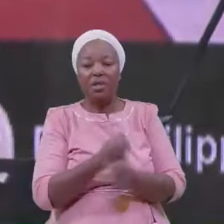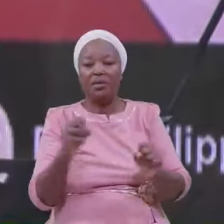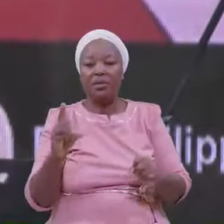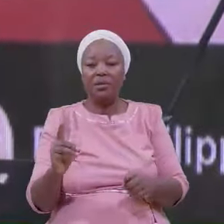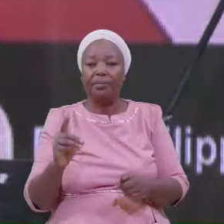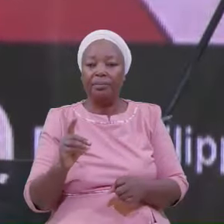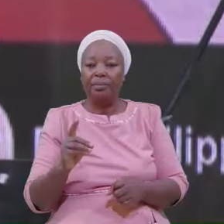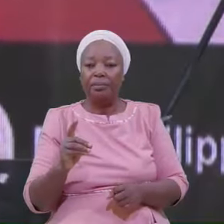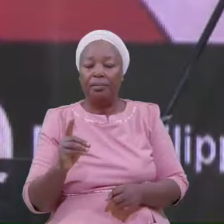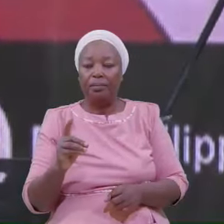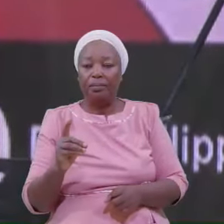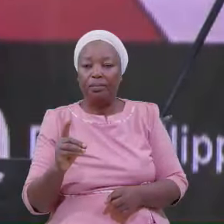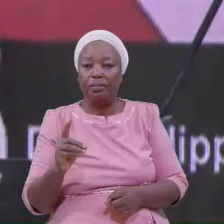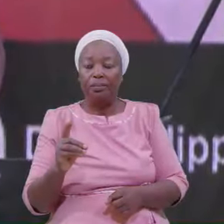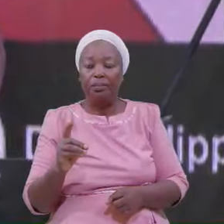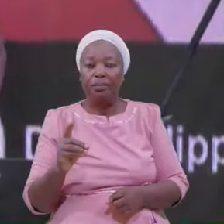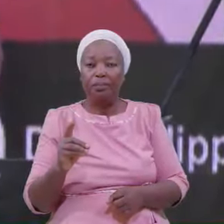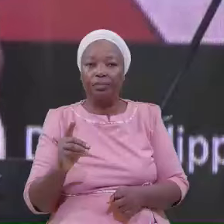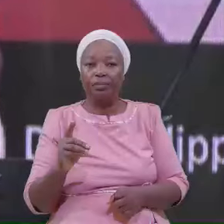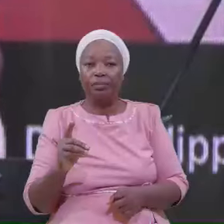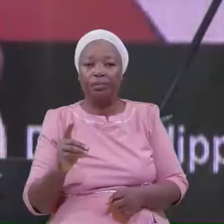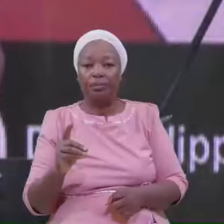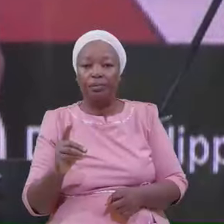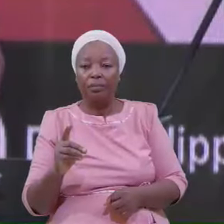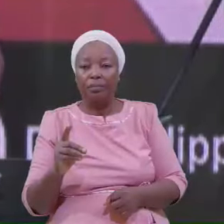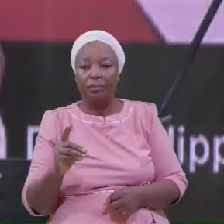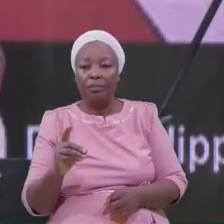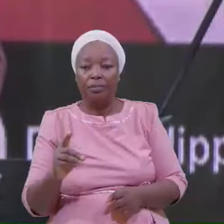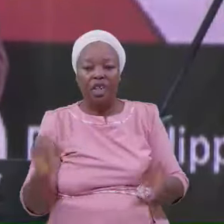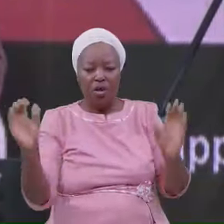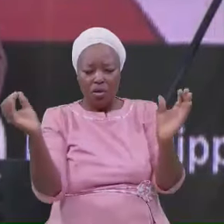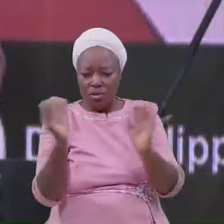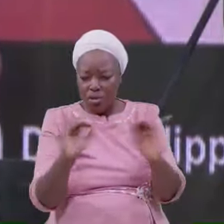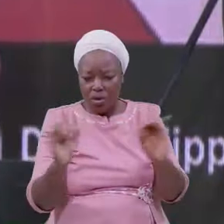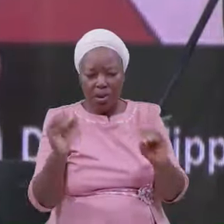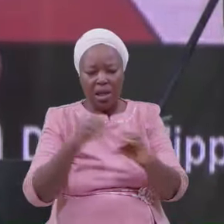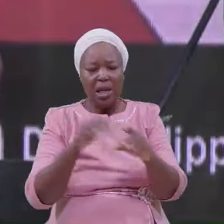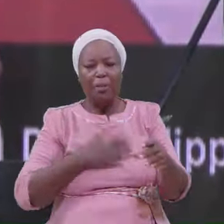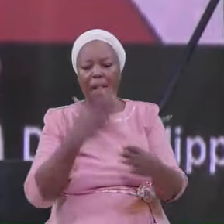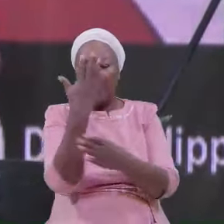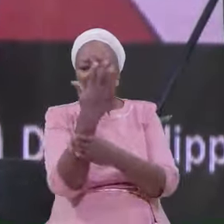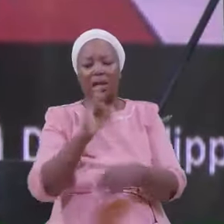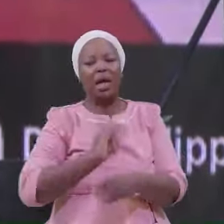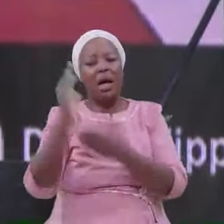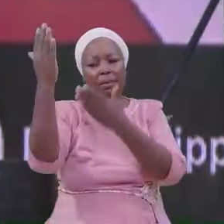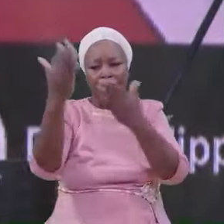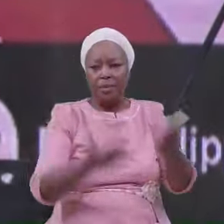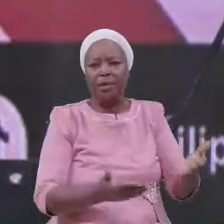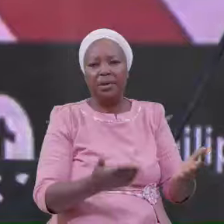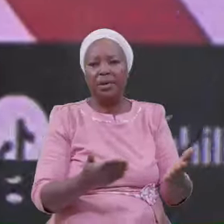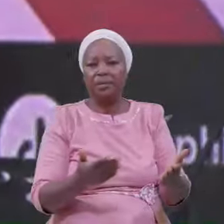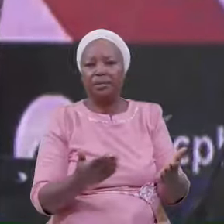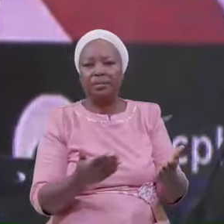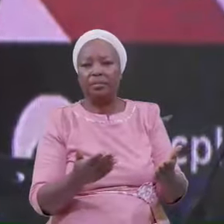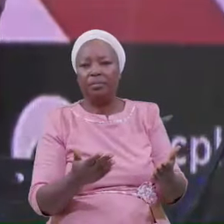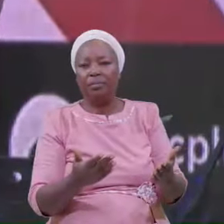ng katulad ng mga Israelitas para maligtas tayo. Nothing in my hand I bring. Walang nasa aking puso